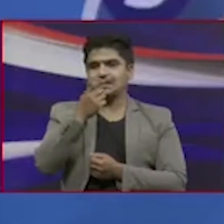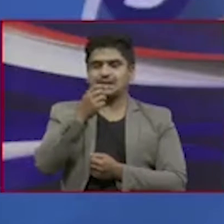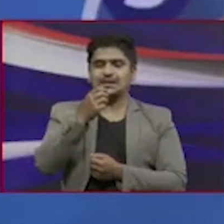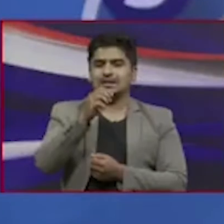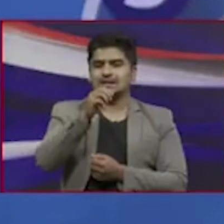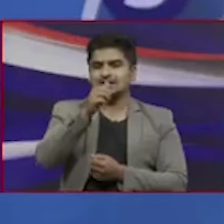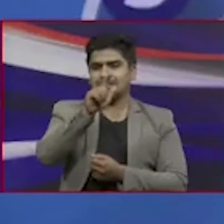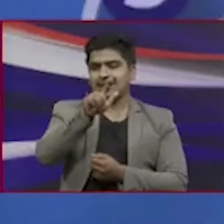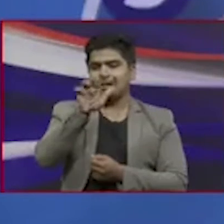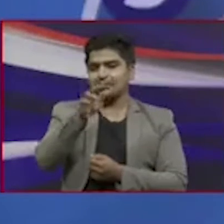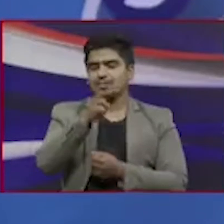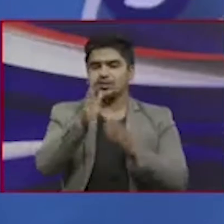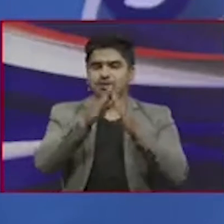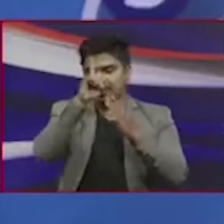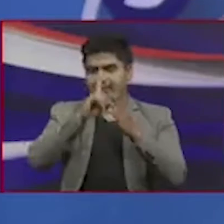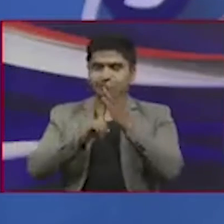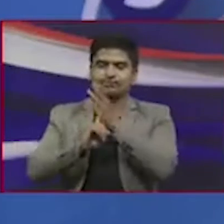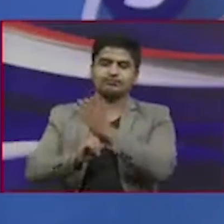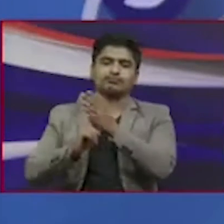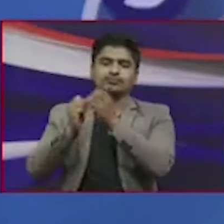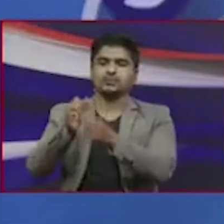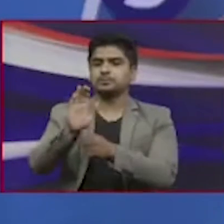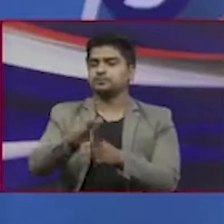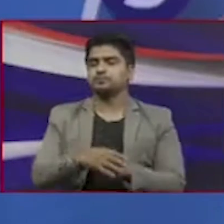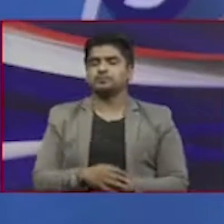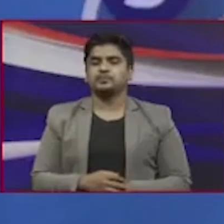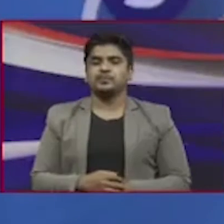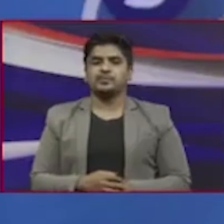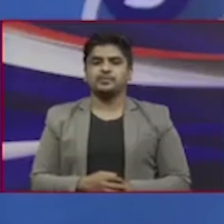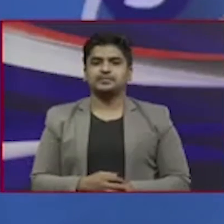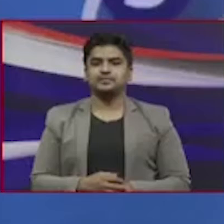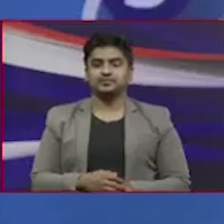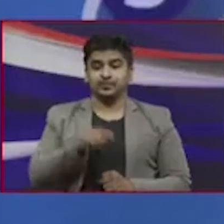24,679 जना घरमै एकान्तवासमा होम आइसोलेसनमा रहनुभएको छ। यो